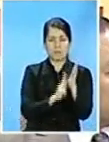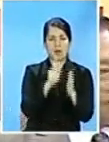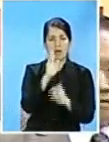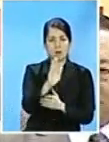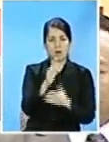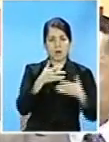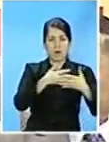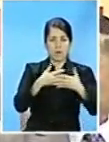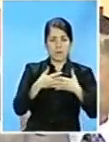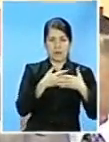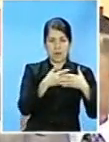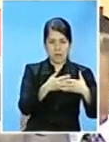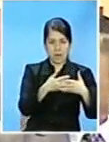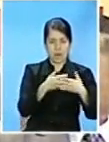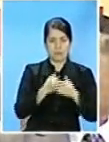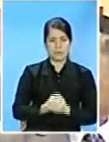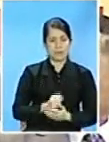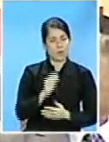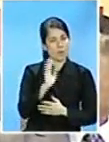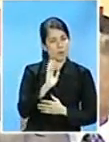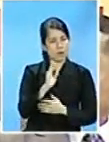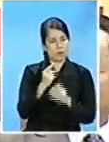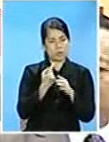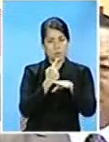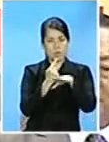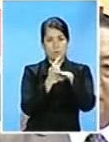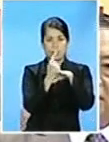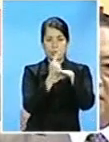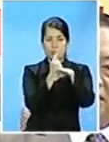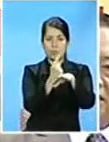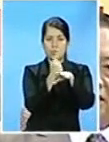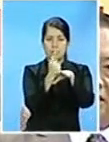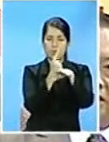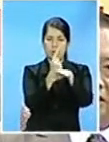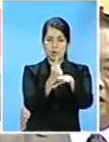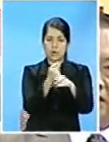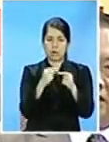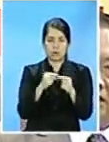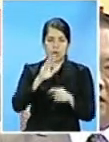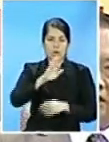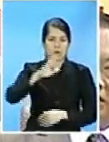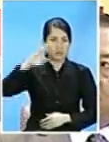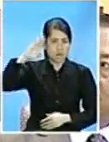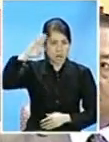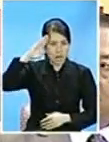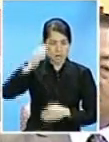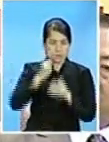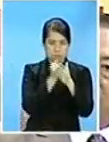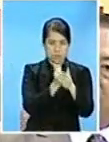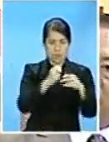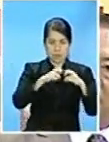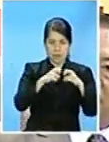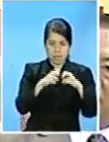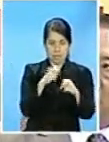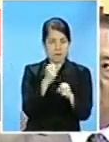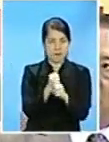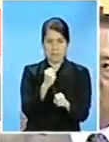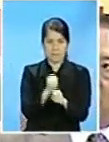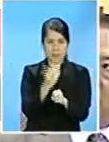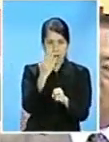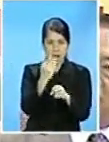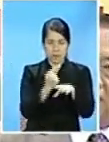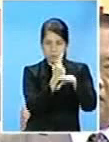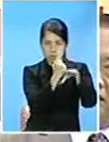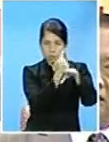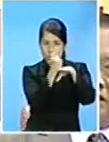รัฐไม่อนุญาตให้นำเครื่องเฮลิคอปเตอร์ทางการทหารปฏิบัติการกู้ภัยได้ทำได้เพียงบินส